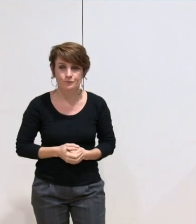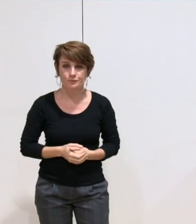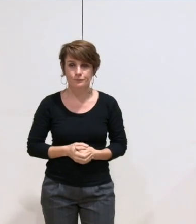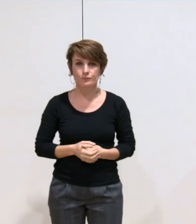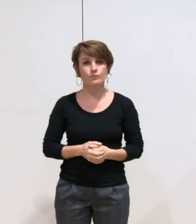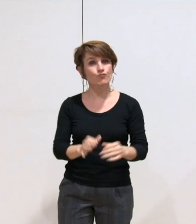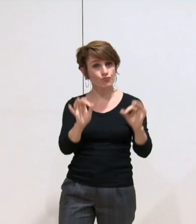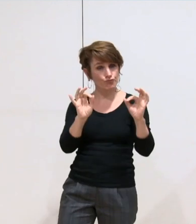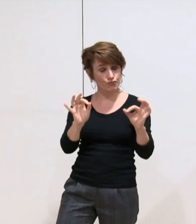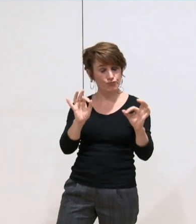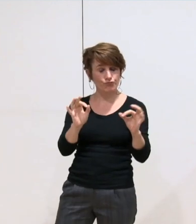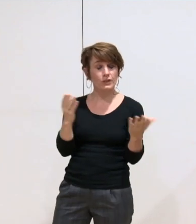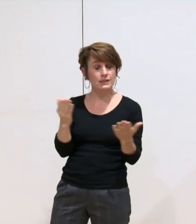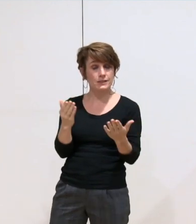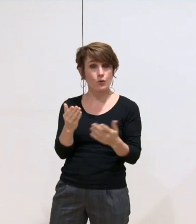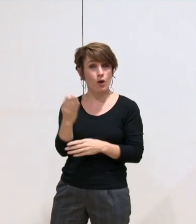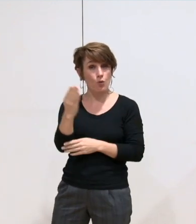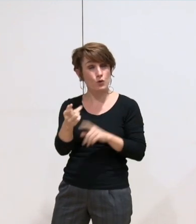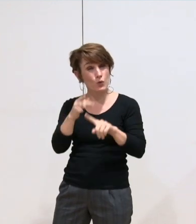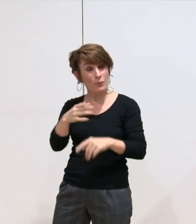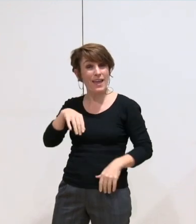pour financer de l'investissement.